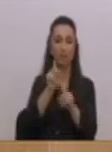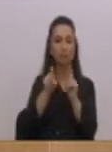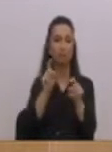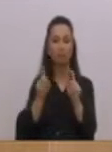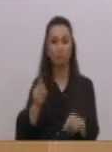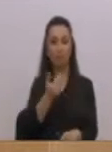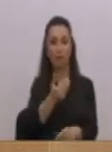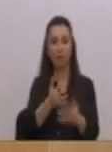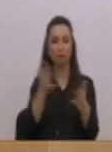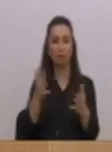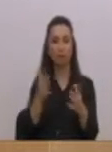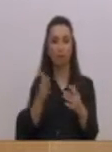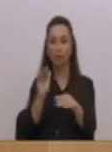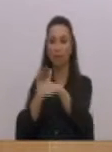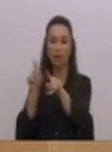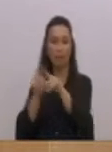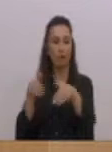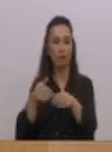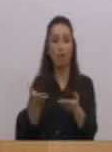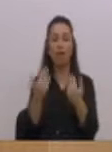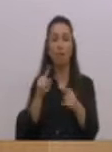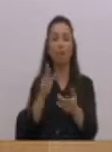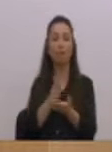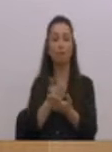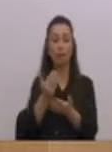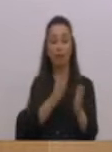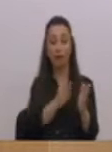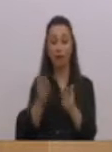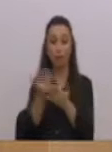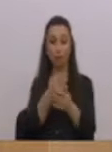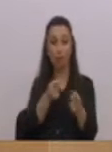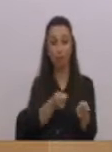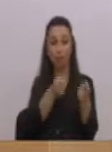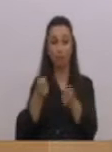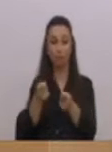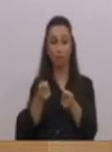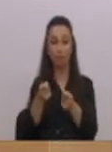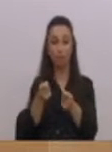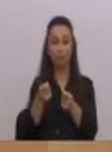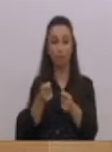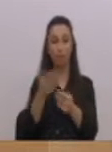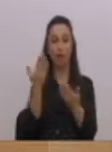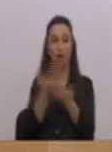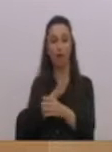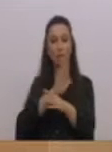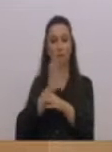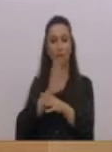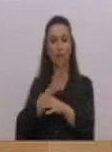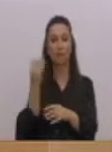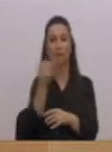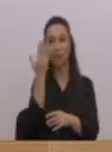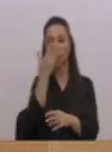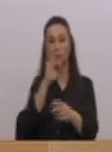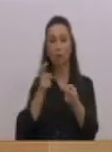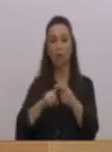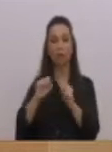მათ დიდად ვერ შეეხეთ. ხოლო გამოვიდა, რომ თქვენი ამ რეგულაციით Columbia Pictures-ის და Brad Pitt-ის ინტერესები